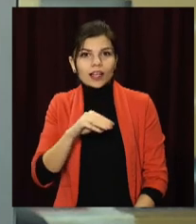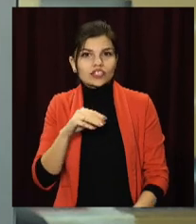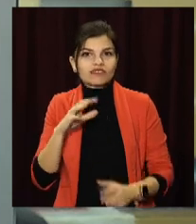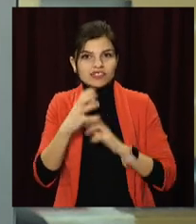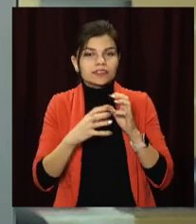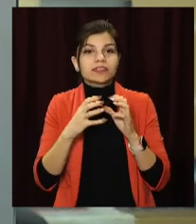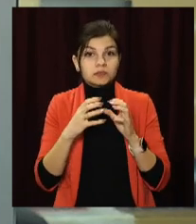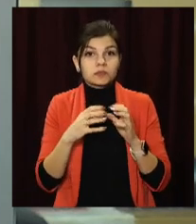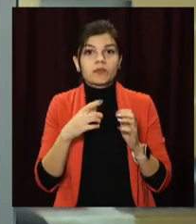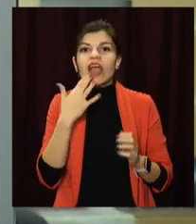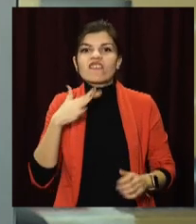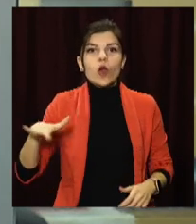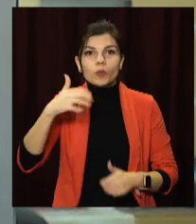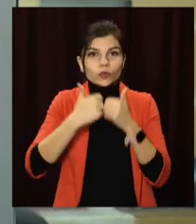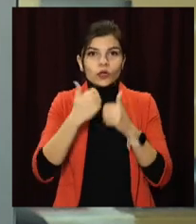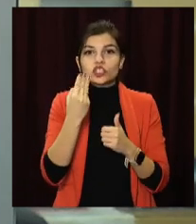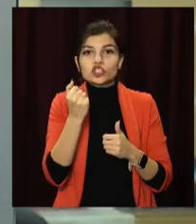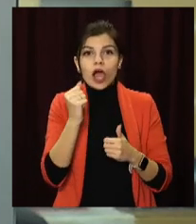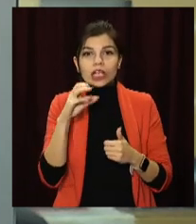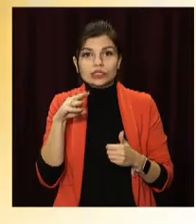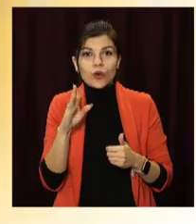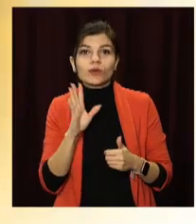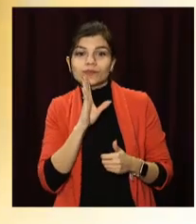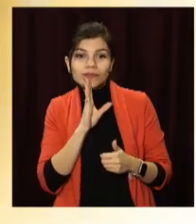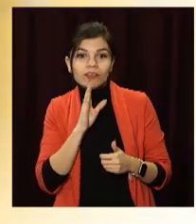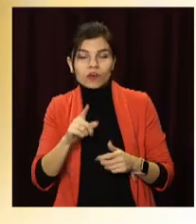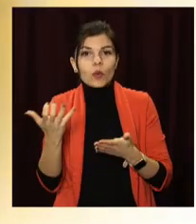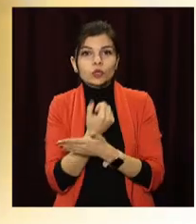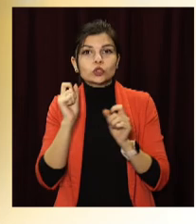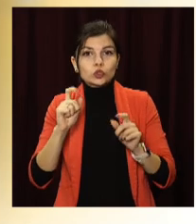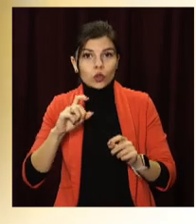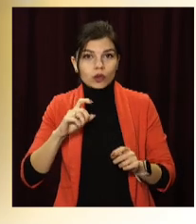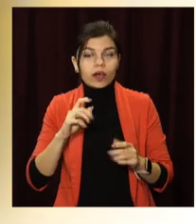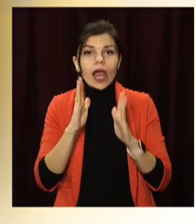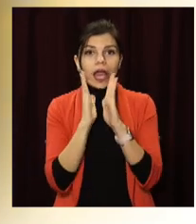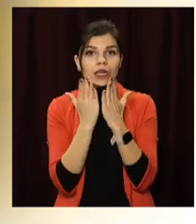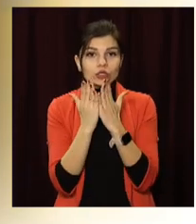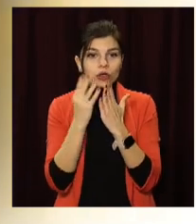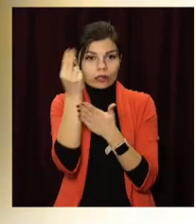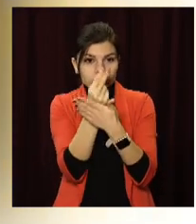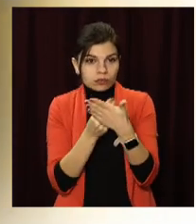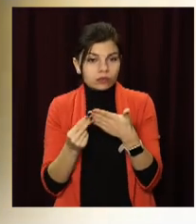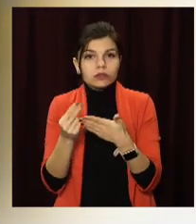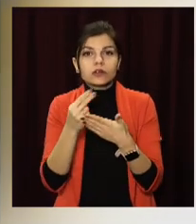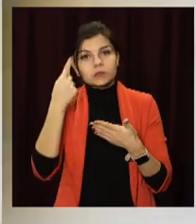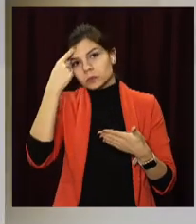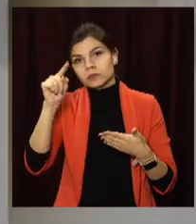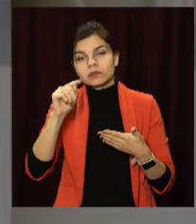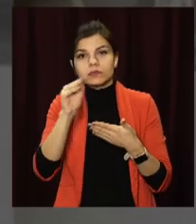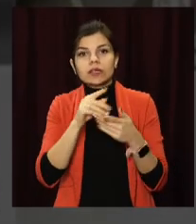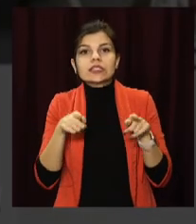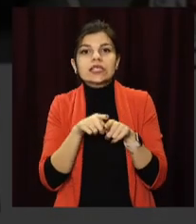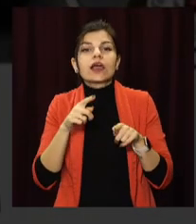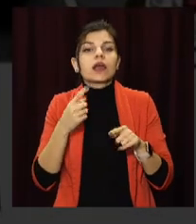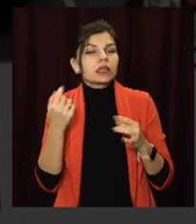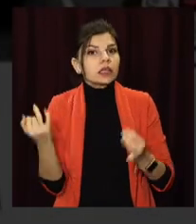перемогла в престижному європейському конкурсі ілюстрацій. Вона отримала золото в номінації «Книжкова ілюстрація» за видавничий проєкт «Ці дивовижні